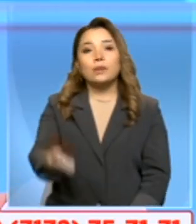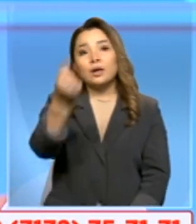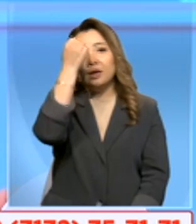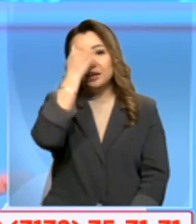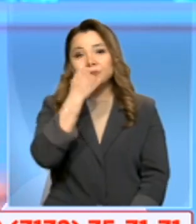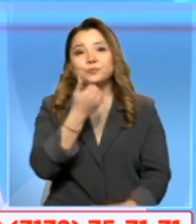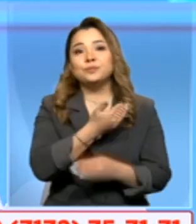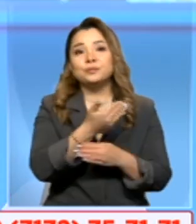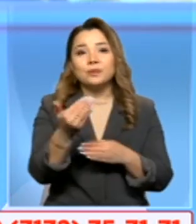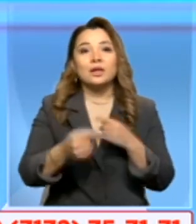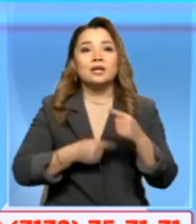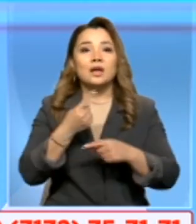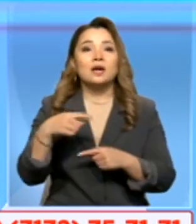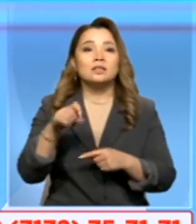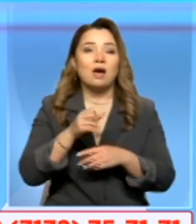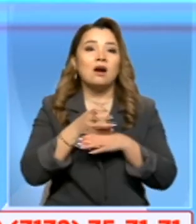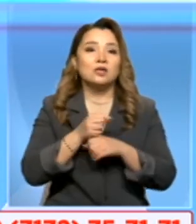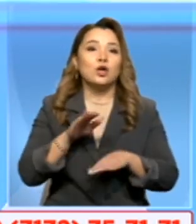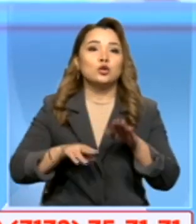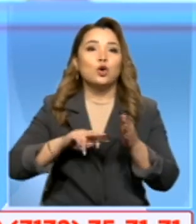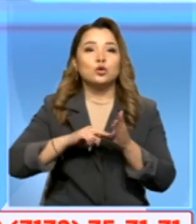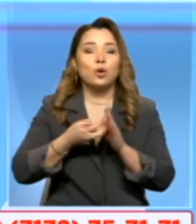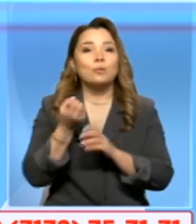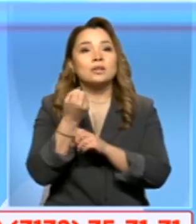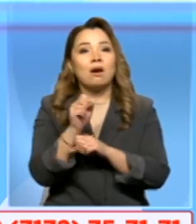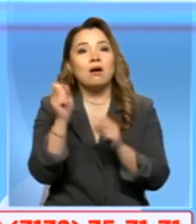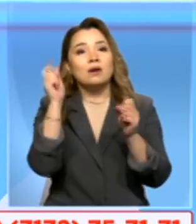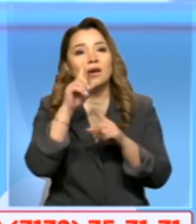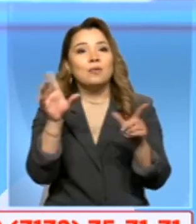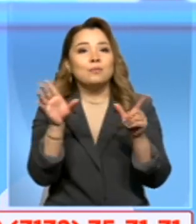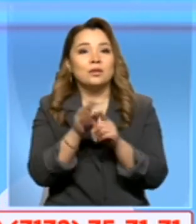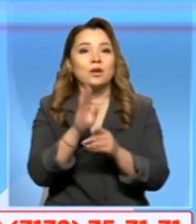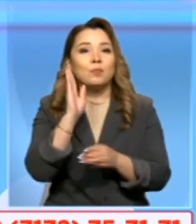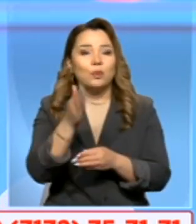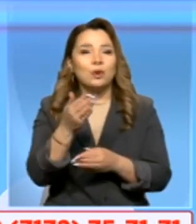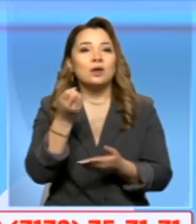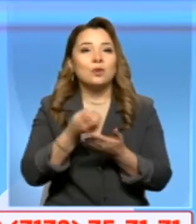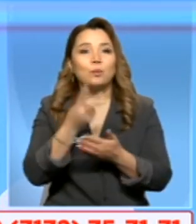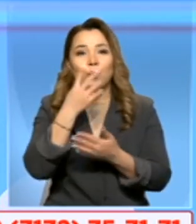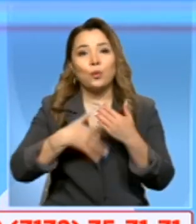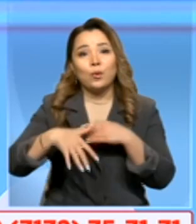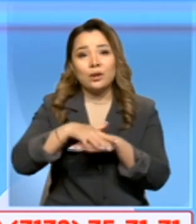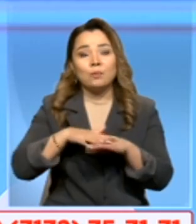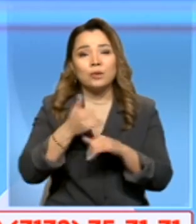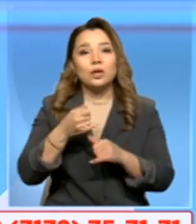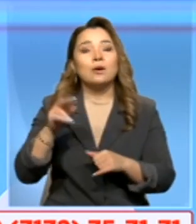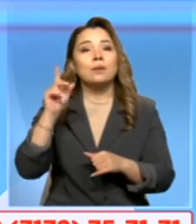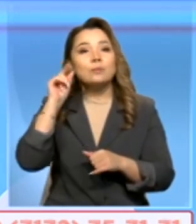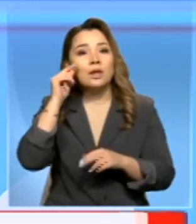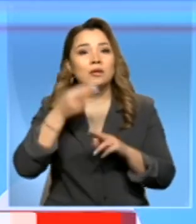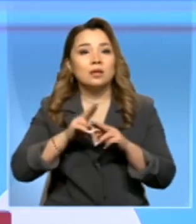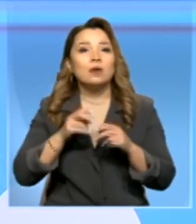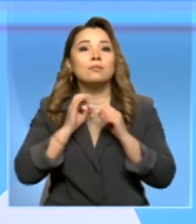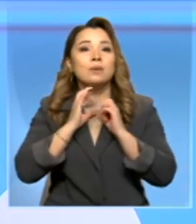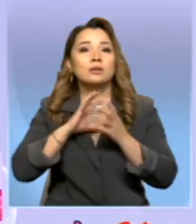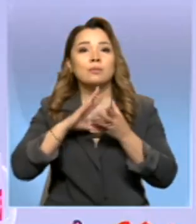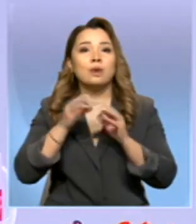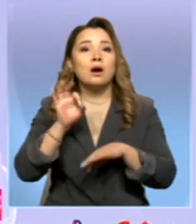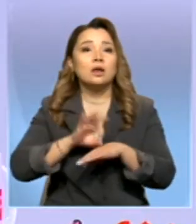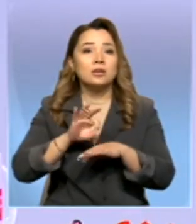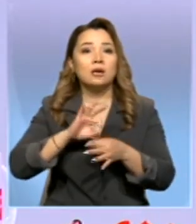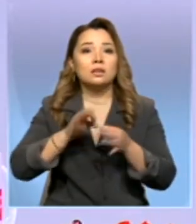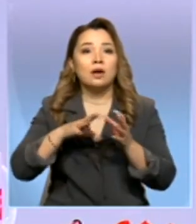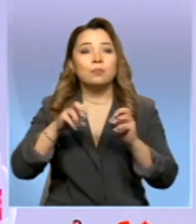Келгендеріңізге көп-көп рахмет. Келесі апта Артықтан арыл жобасының жеңімпаздарын бірге анықтаймыз, қымбатты көрермен. Дүйсенбіде осы қалқанша безінің